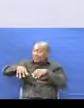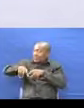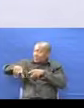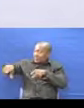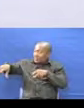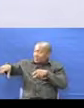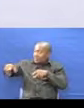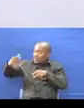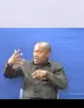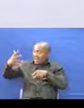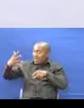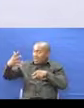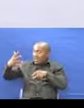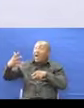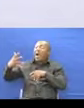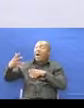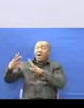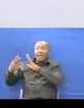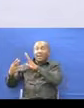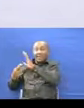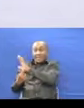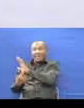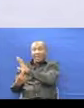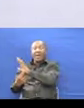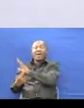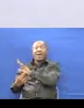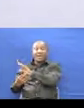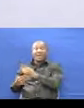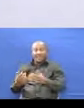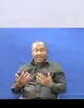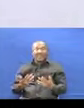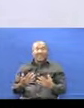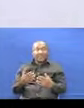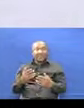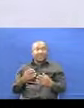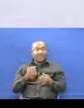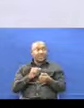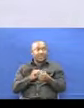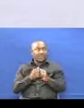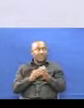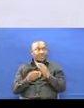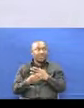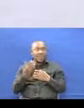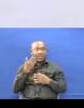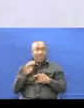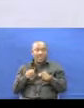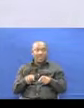ndio haijalimwa. Kitu gani cha muhimu hapa, ili siku nyingine ukipewa namba nyingine usishangae